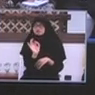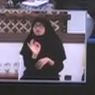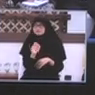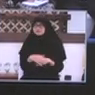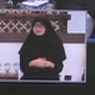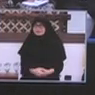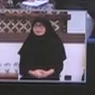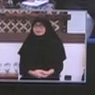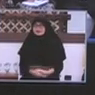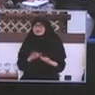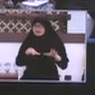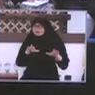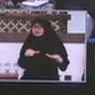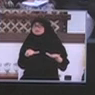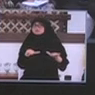Anak-anak?